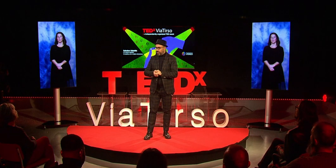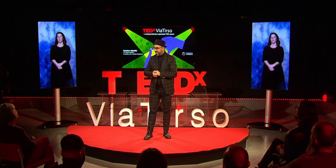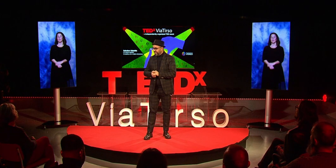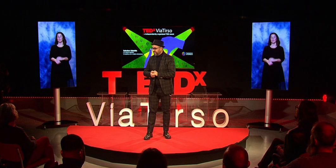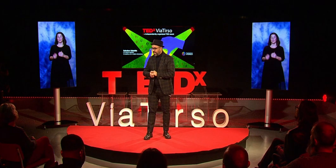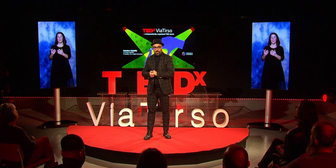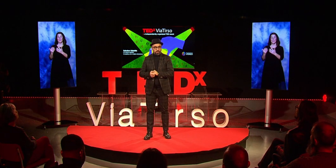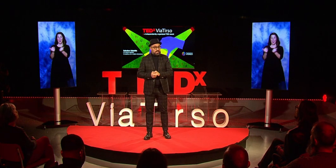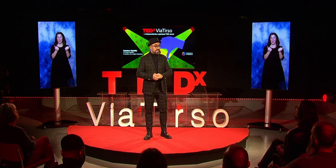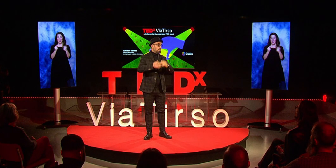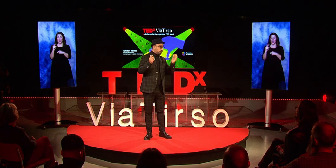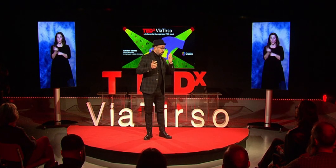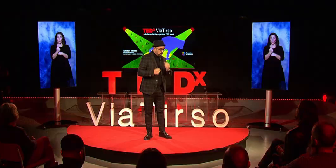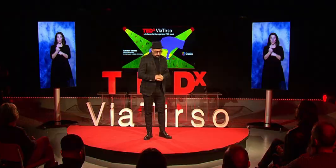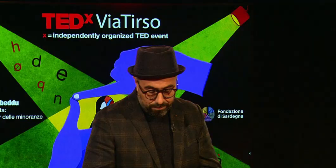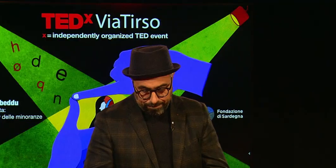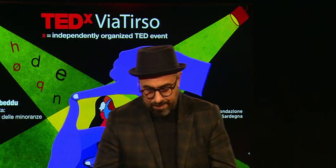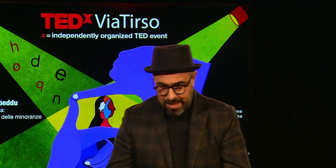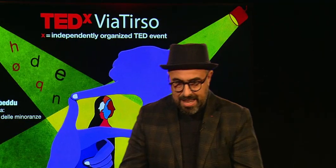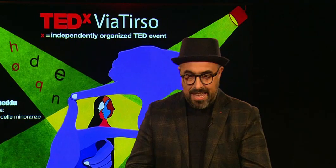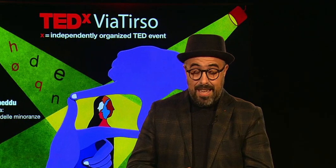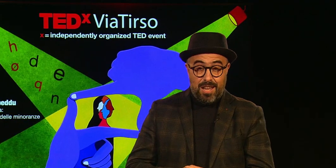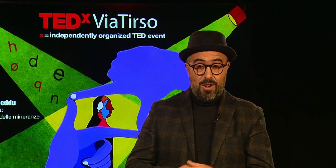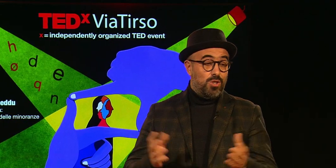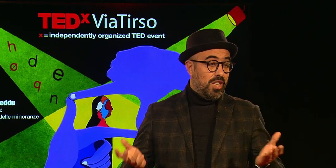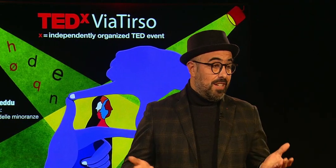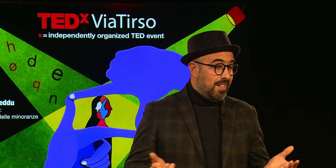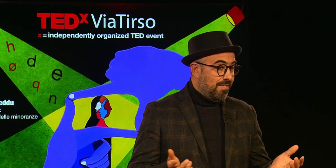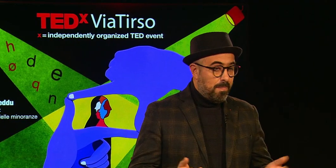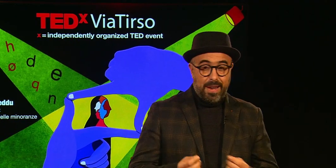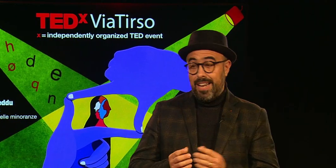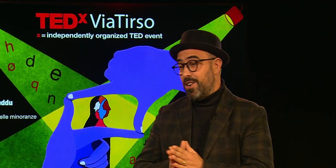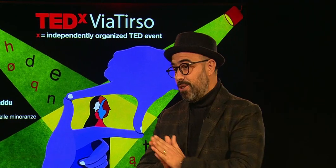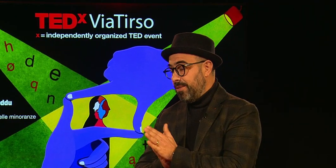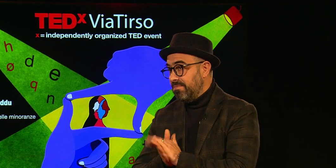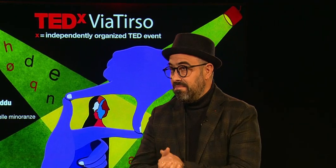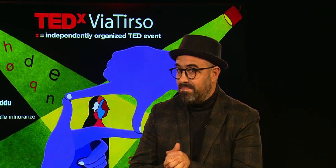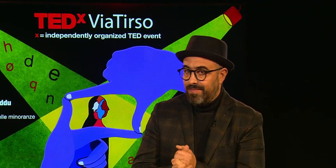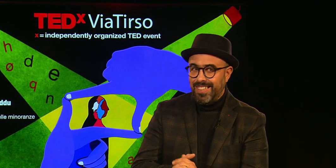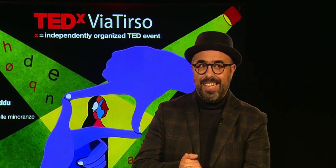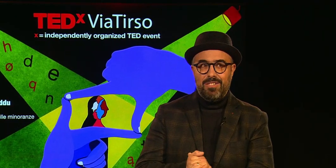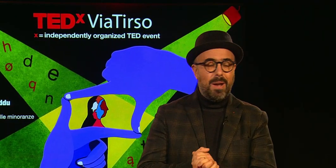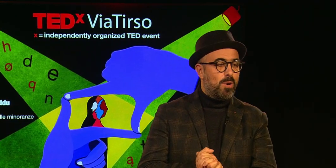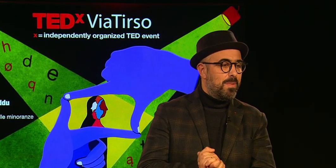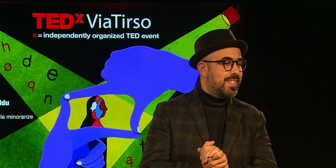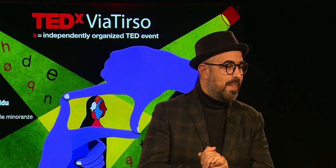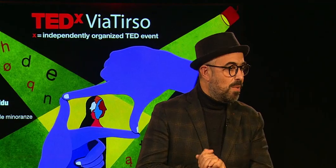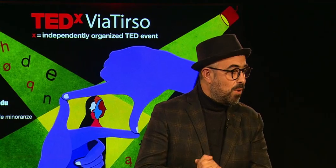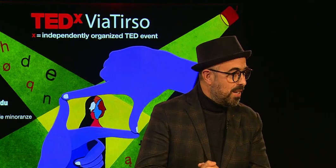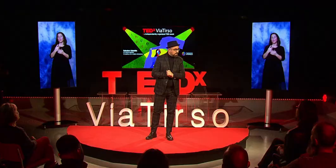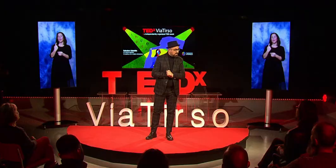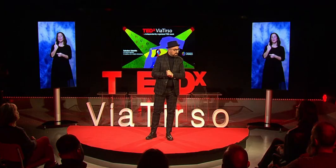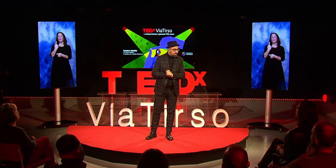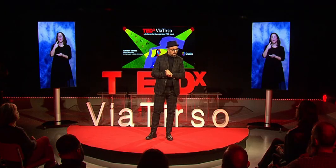Salve a tutti ciao a tutti Ciao ciao a tutti oggi vi parlerò di una promessa